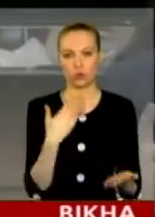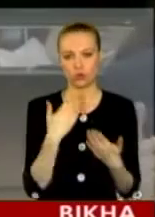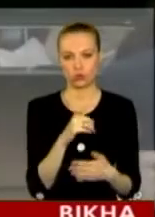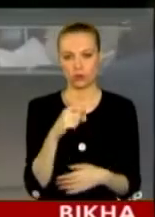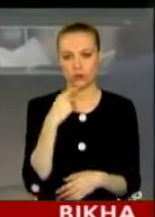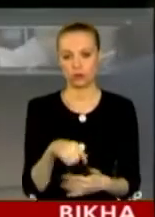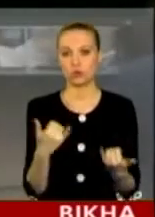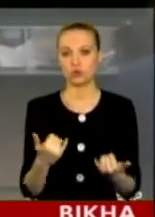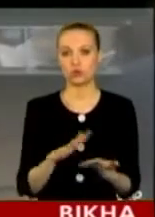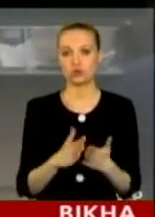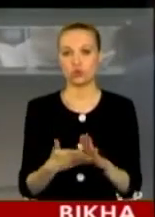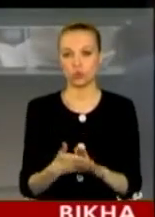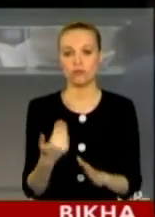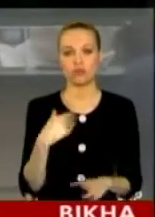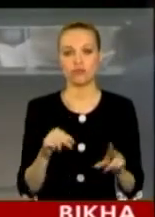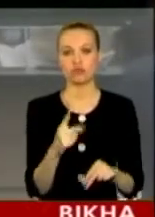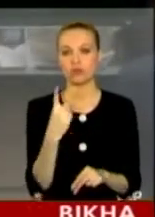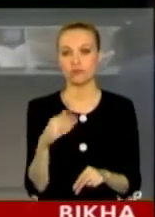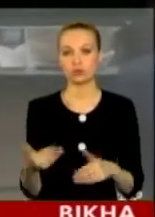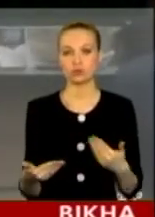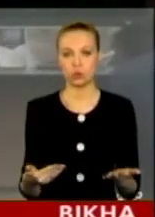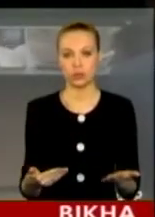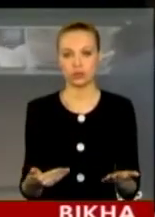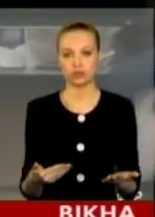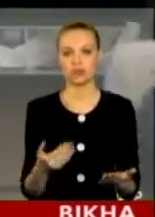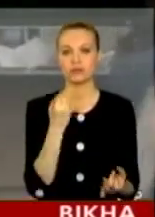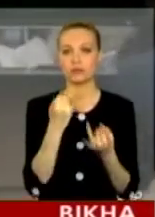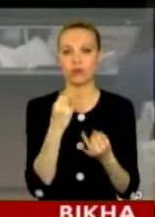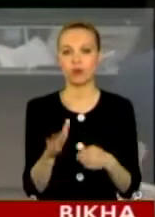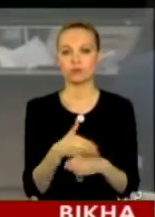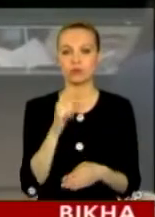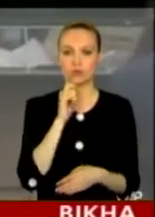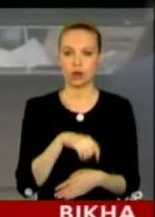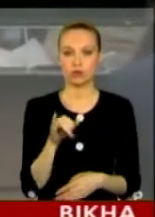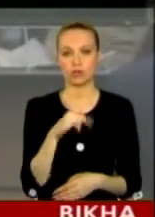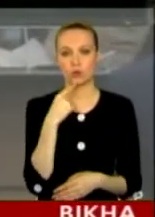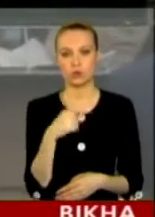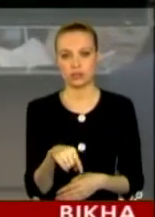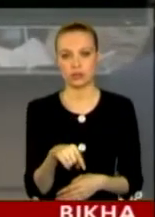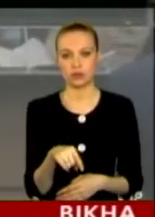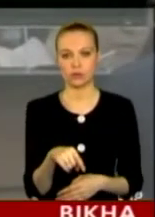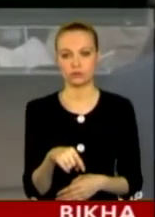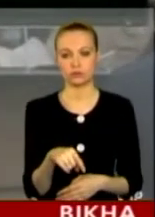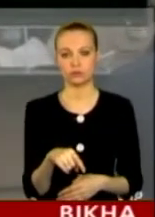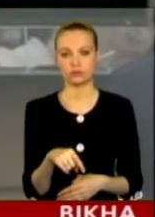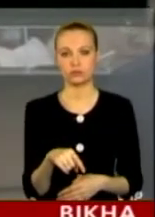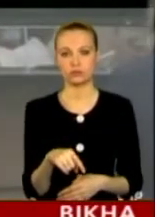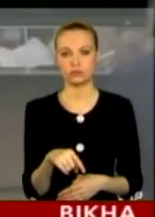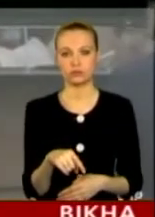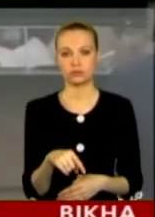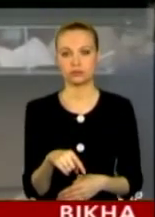Росією. В сьогоднішніх умовах я вважаю, що двосторонні переговори між Україною і Росією